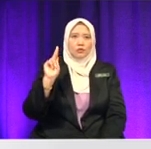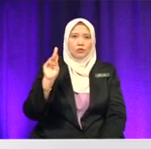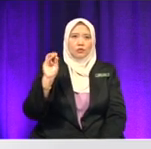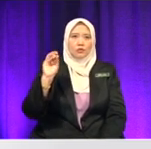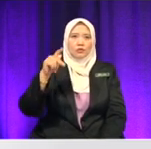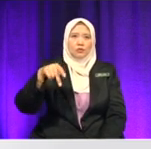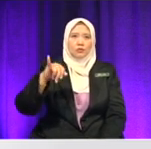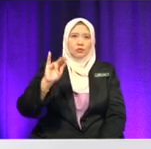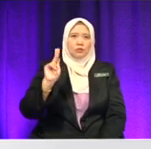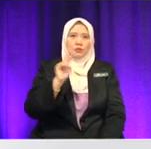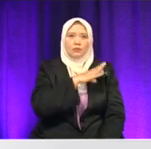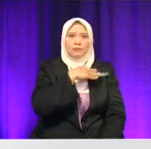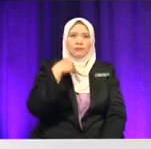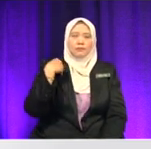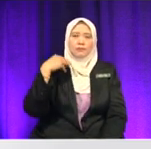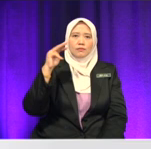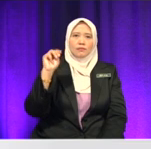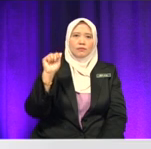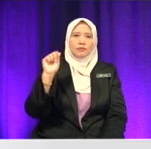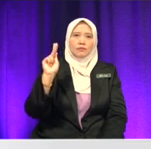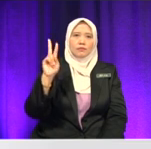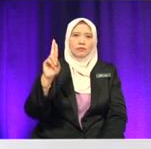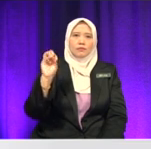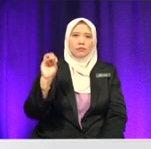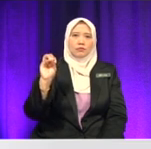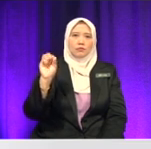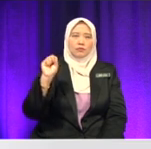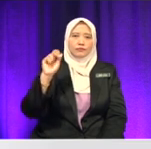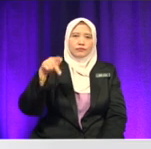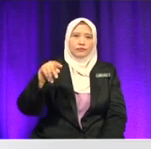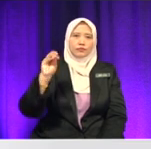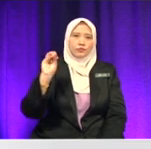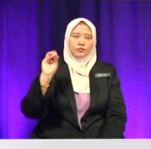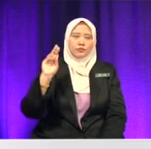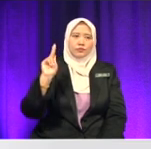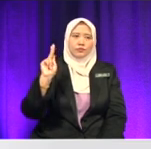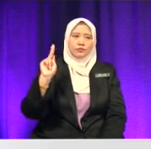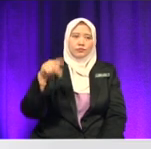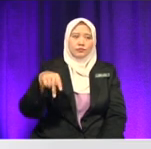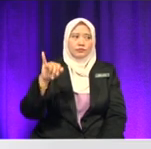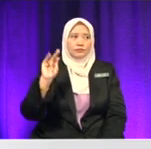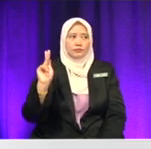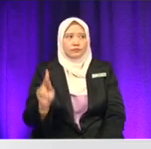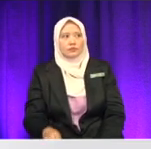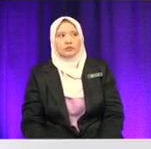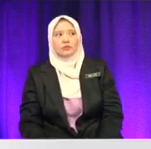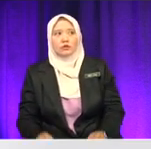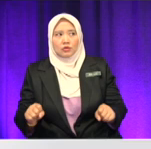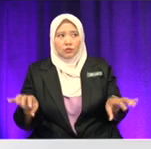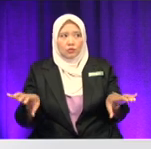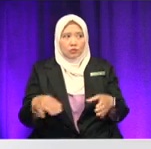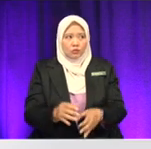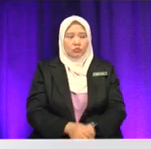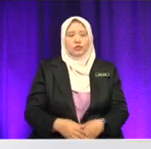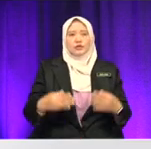yang membolehkan alga untuk membuat makannya sendiri melalui fotosintesis. Alga juga mempunyai dua cara membiak